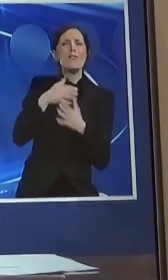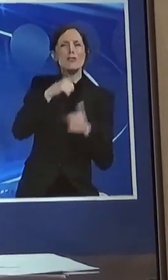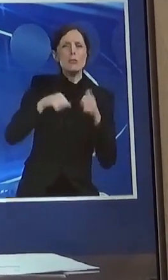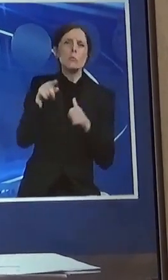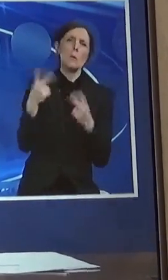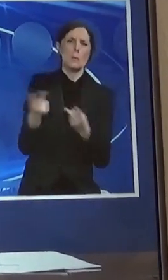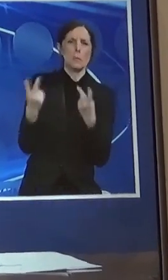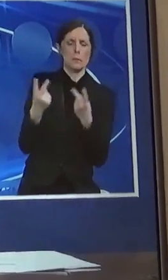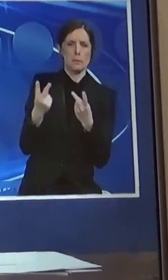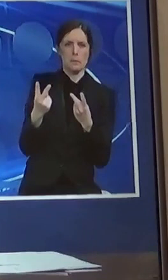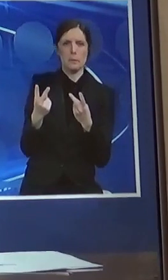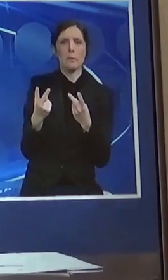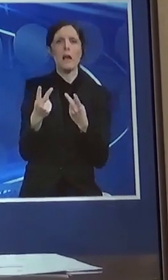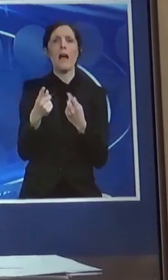kod